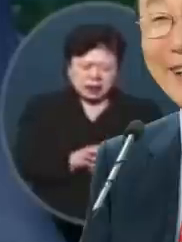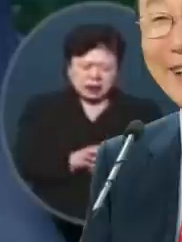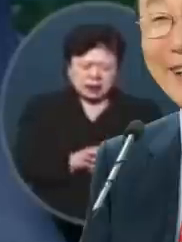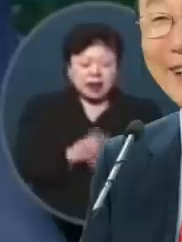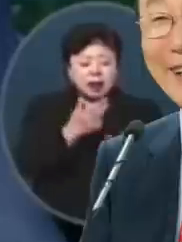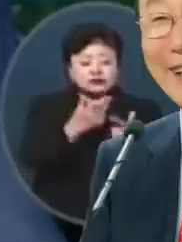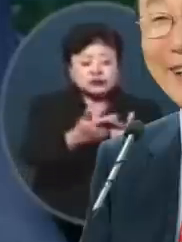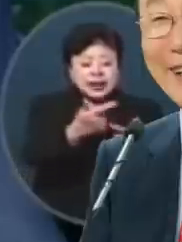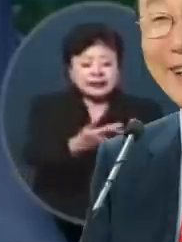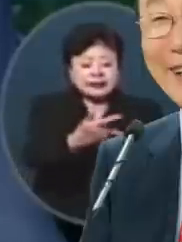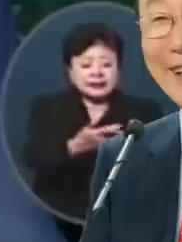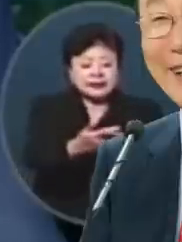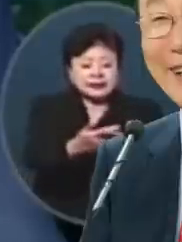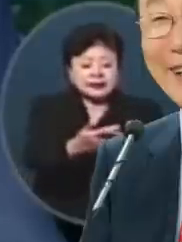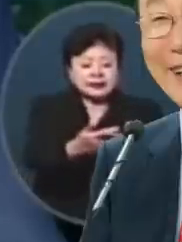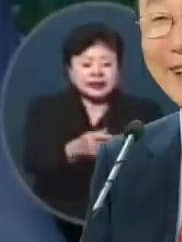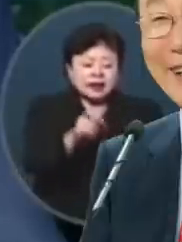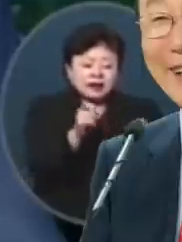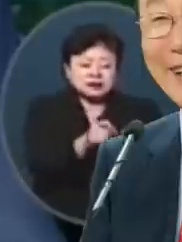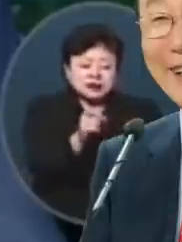부산 근처를